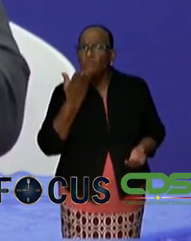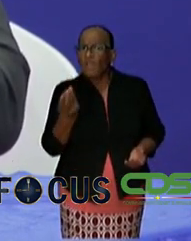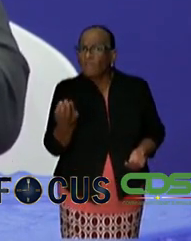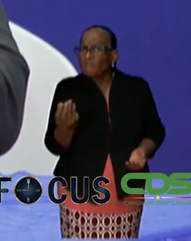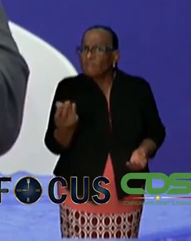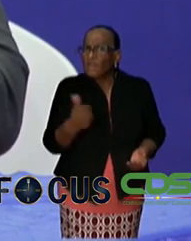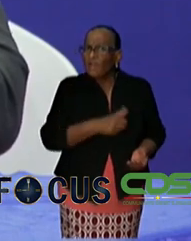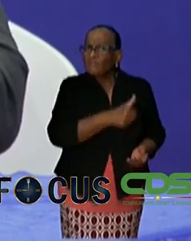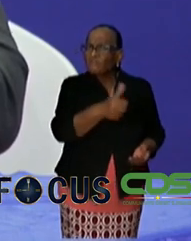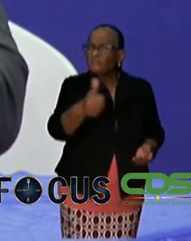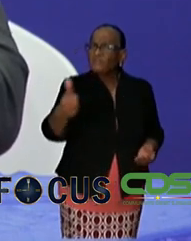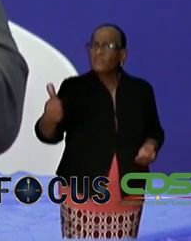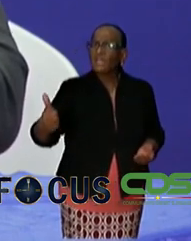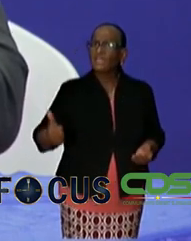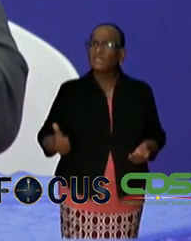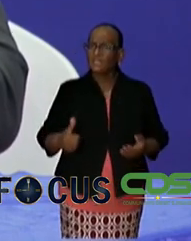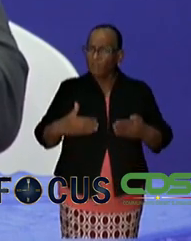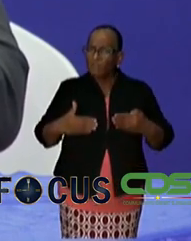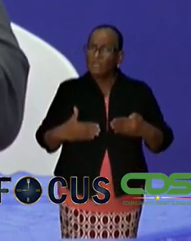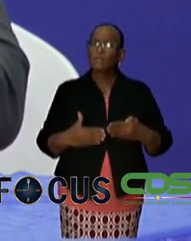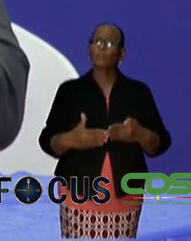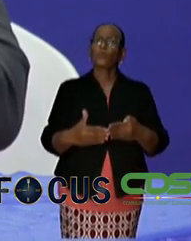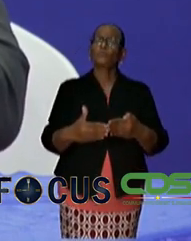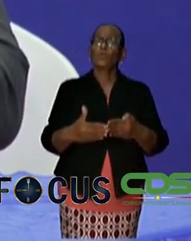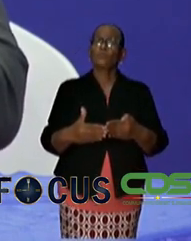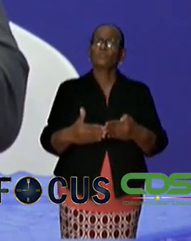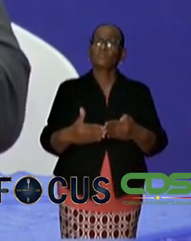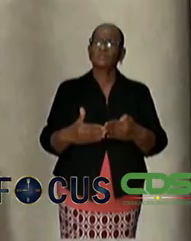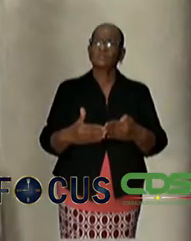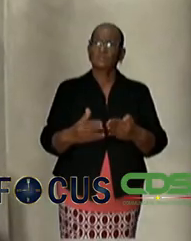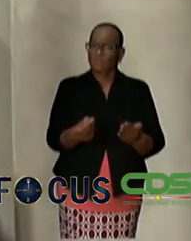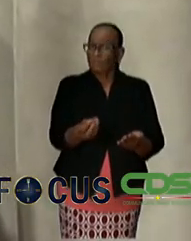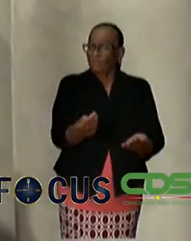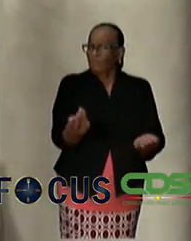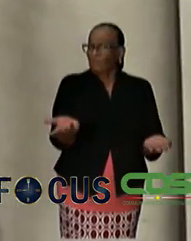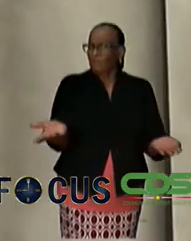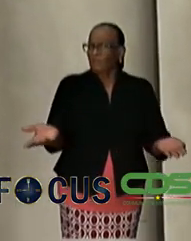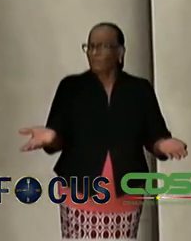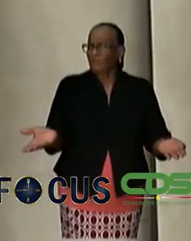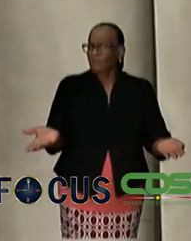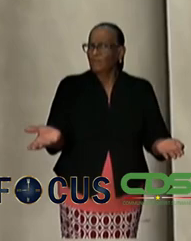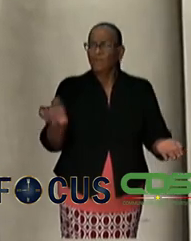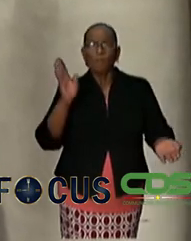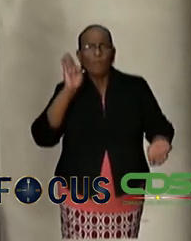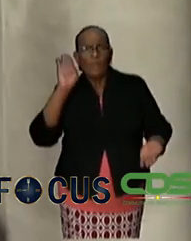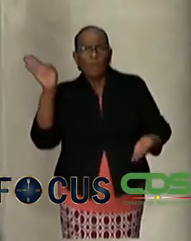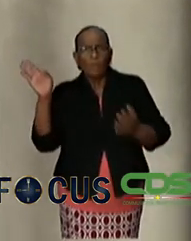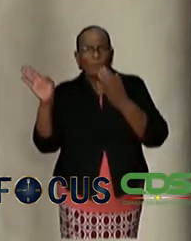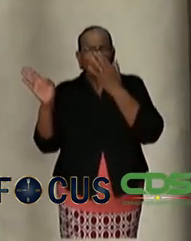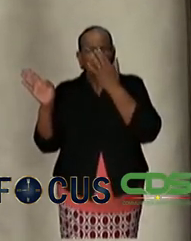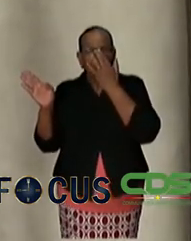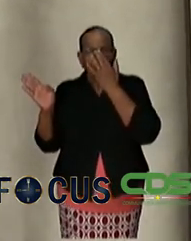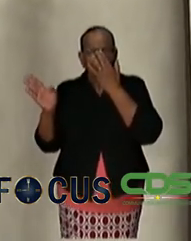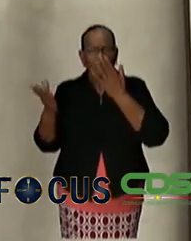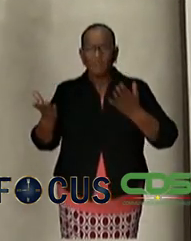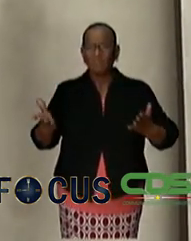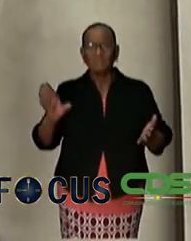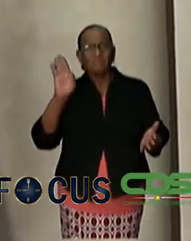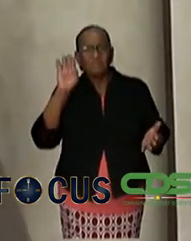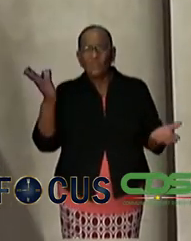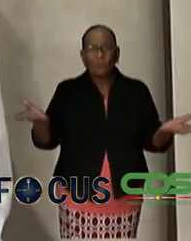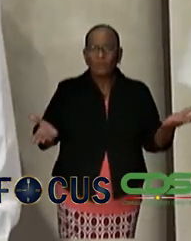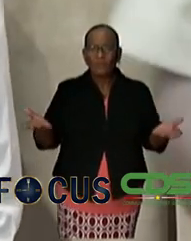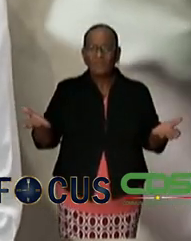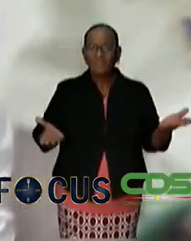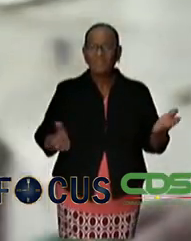van ieder en ook de boothouders. En dat zullen we ook te horen krijgen, want dat, Dat verhaal doet zich ook de ronde dat